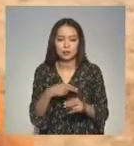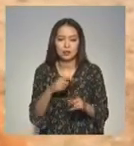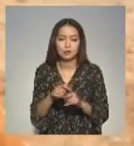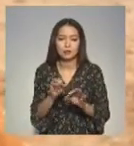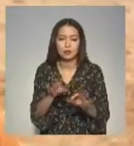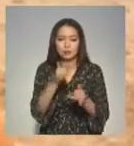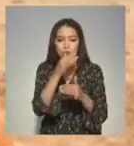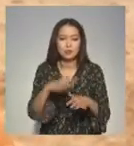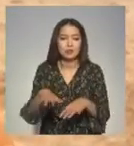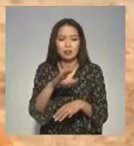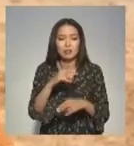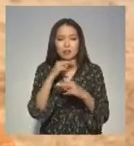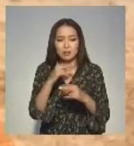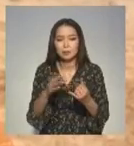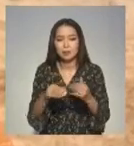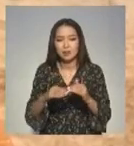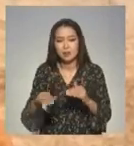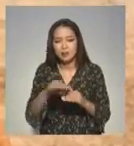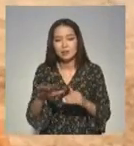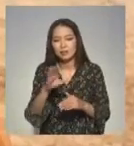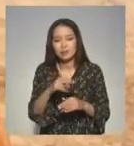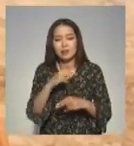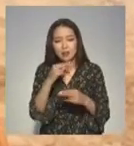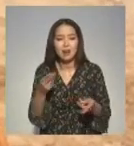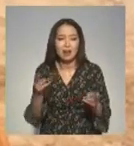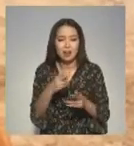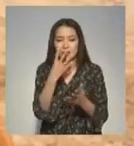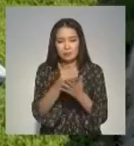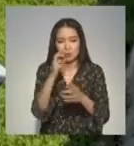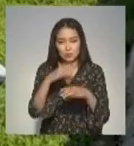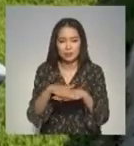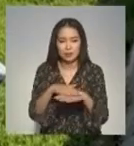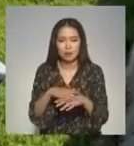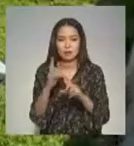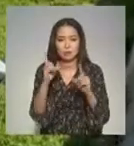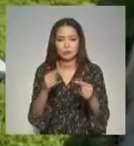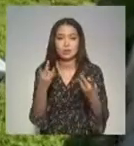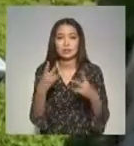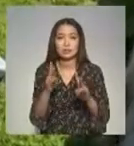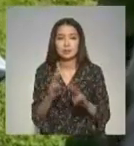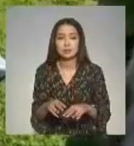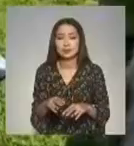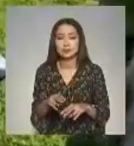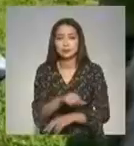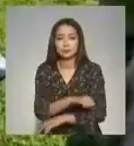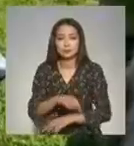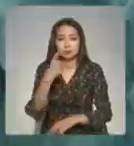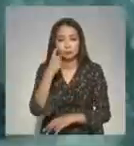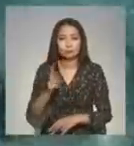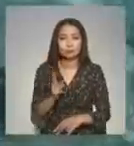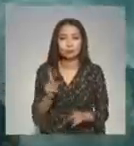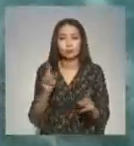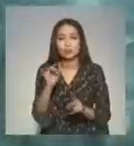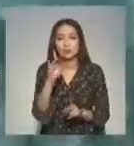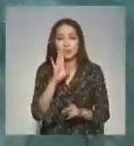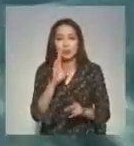Я обращаюсь к землякам. Даже не думайте плыть. Оставайтесь в своей стране. Береговая охрана сообщила, что из воды